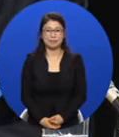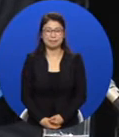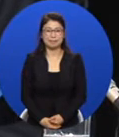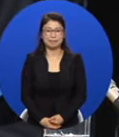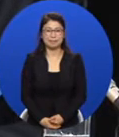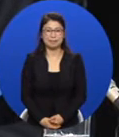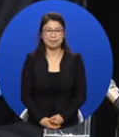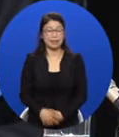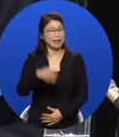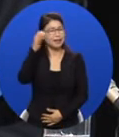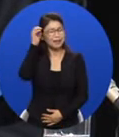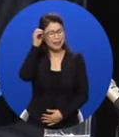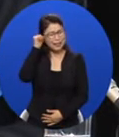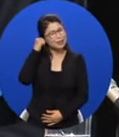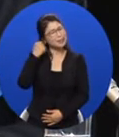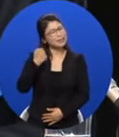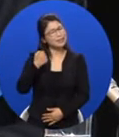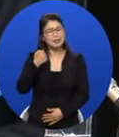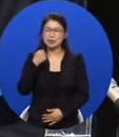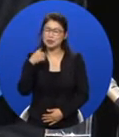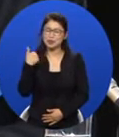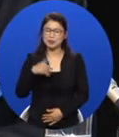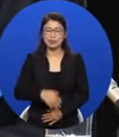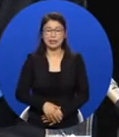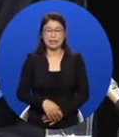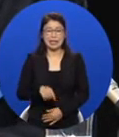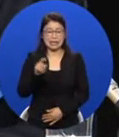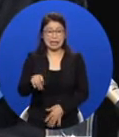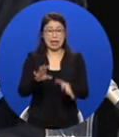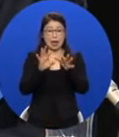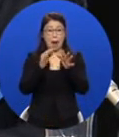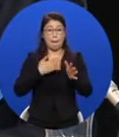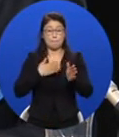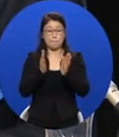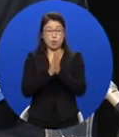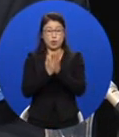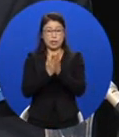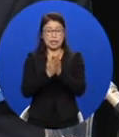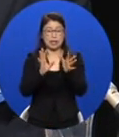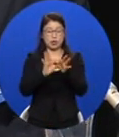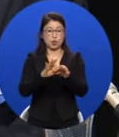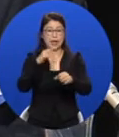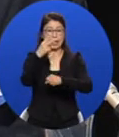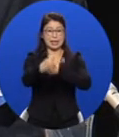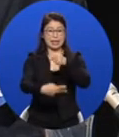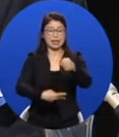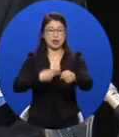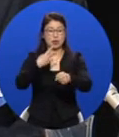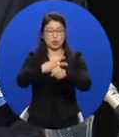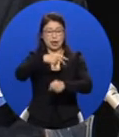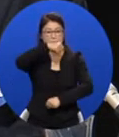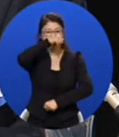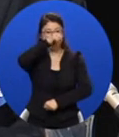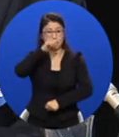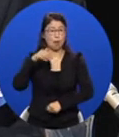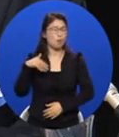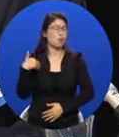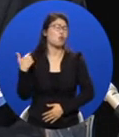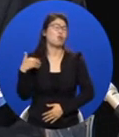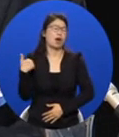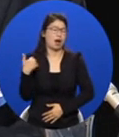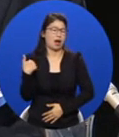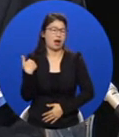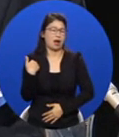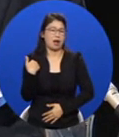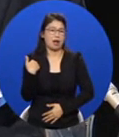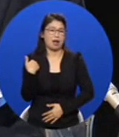좀 기억이 안 나네요. 자기가 속한 2년 동안 속한 예. 그 예산을 몰라요, 이게.